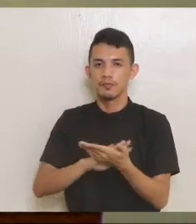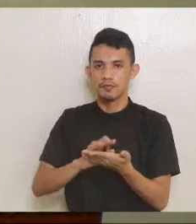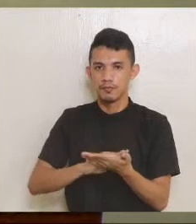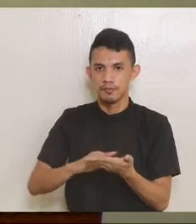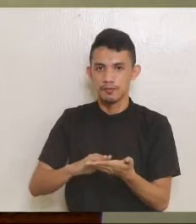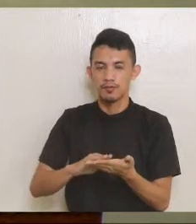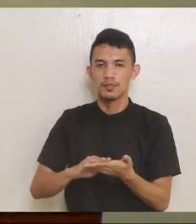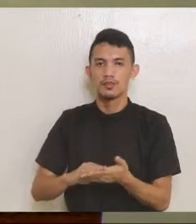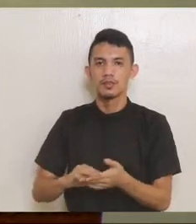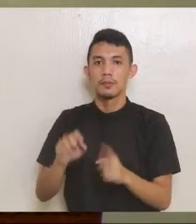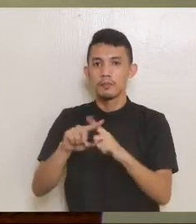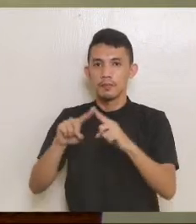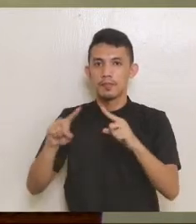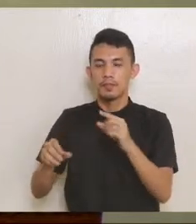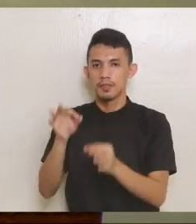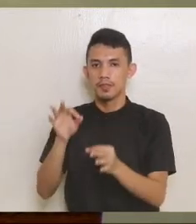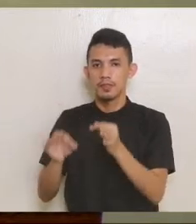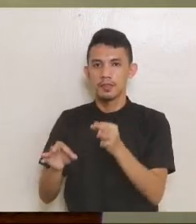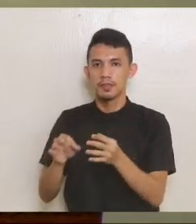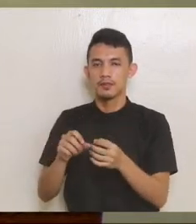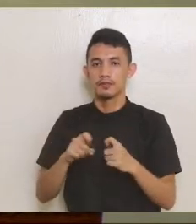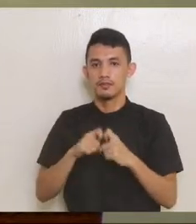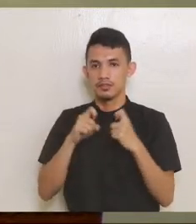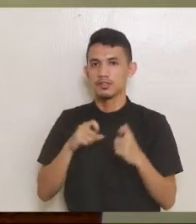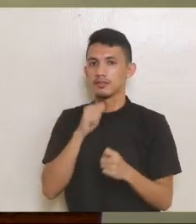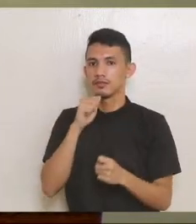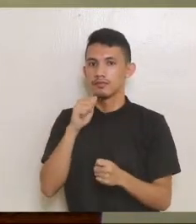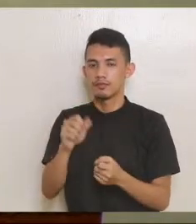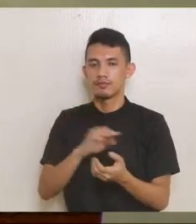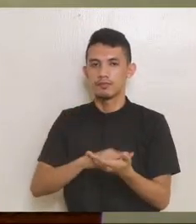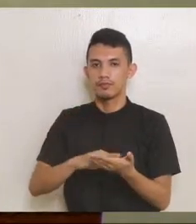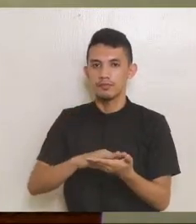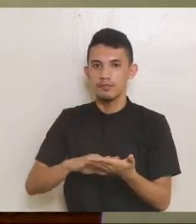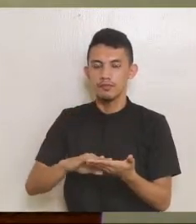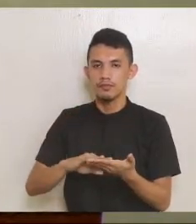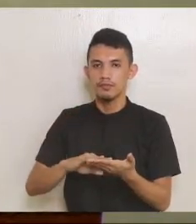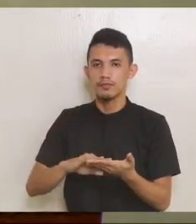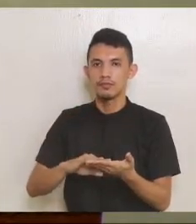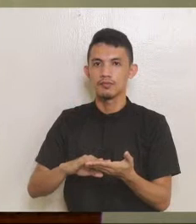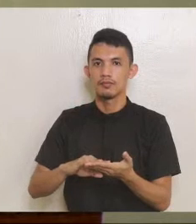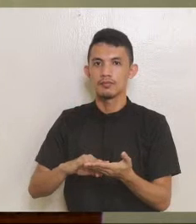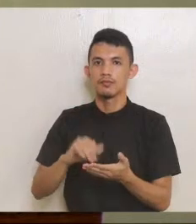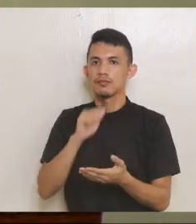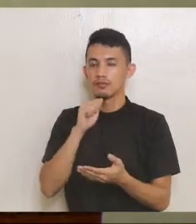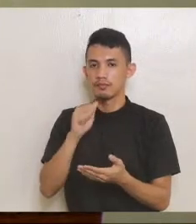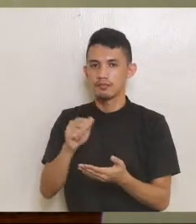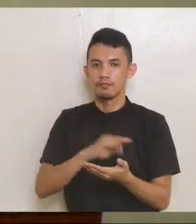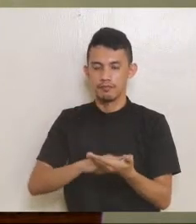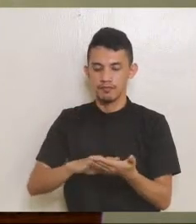ang ilang mga sala dili ninyo pasayloon, dili usab kini pasayloon.